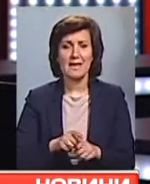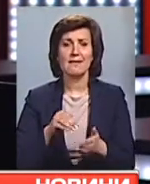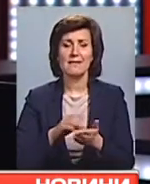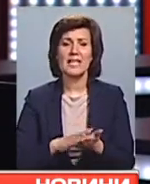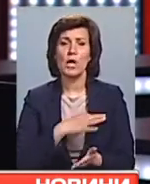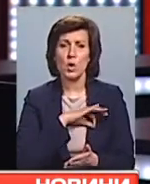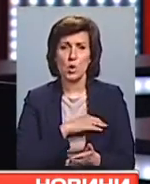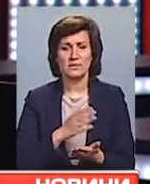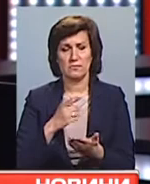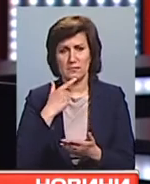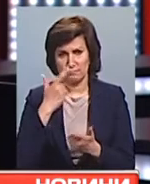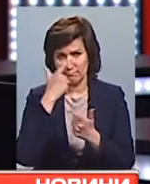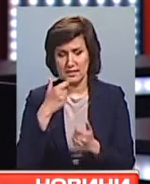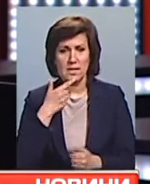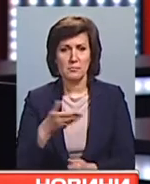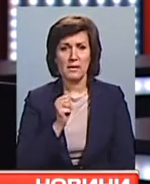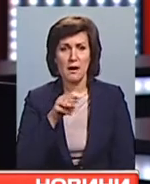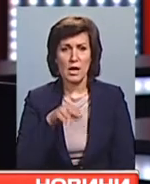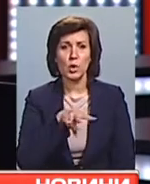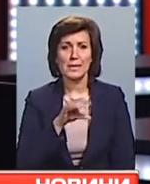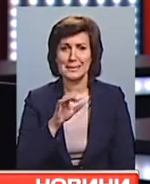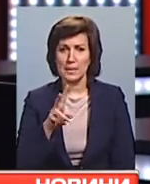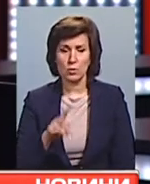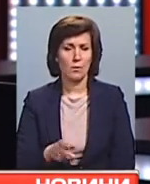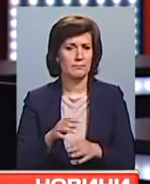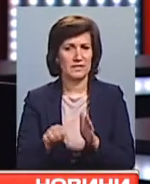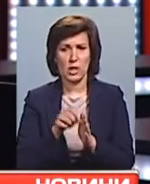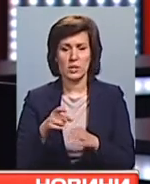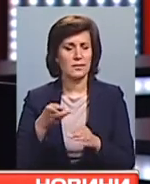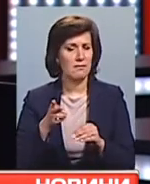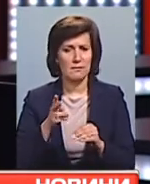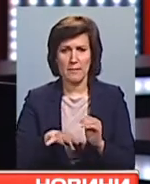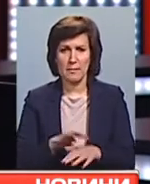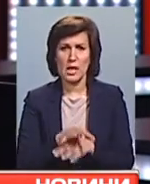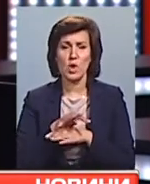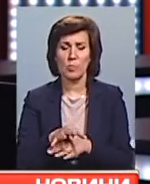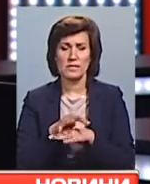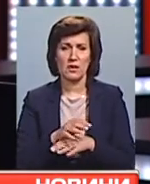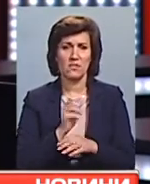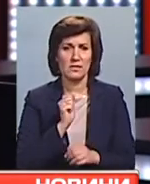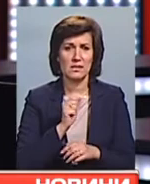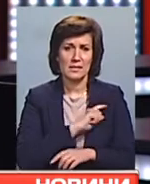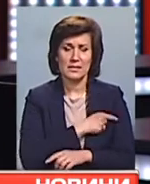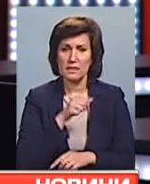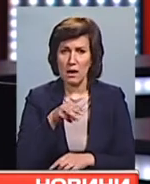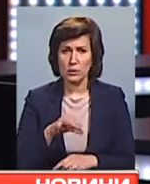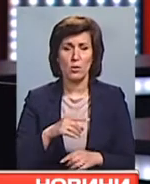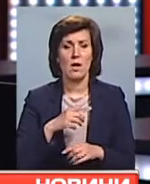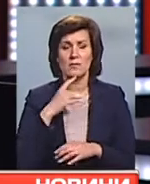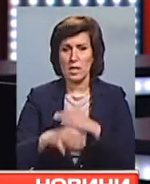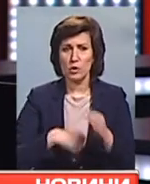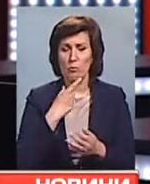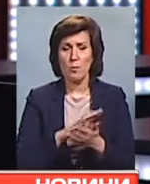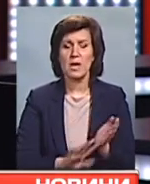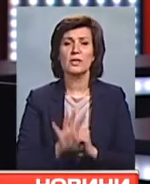АТО Андрій Лисенко. Терористи не припиняють обстрілювати сили антитерористичної операції. За минулу добу поранено